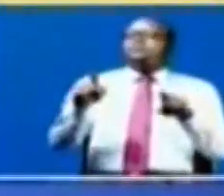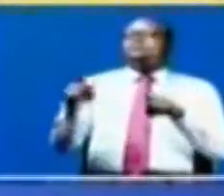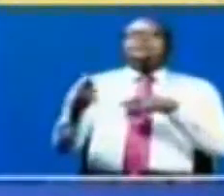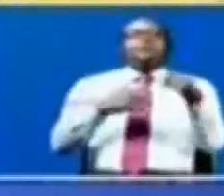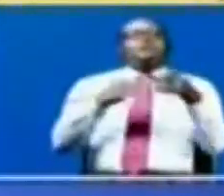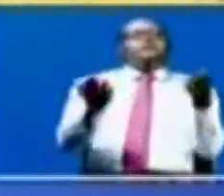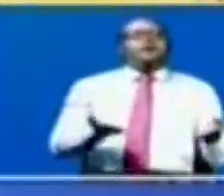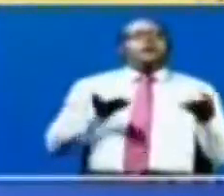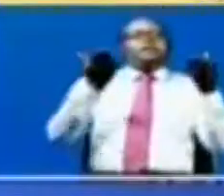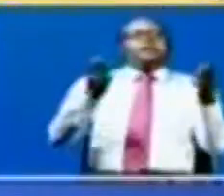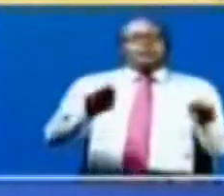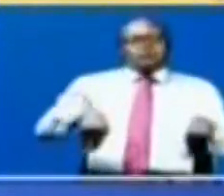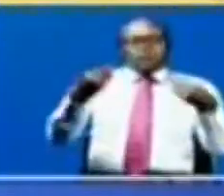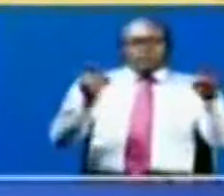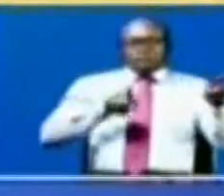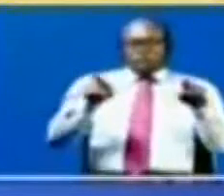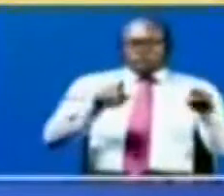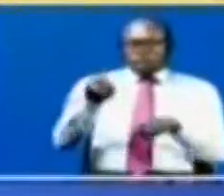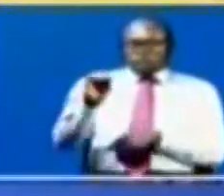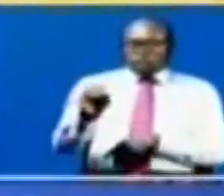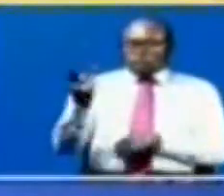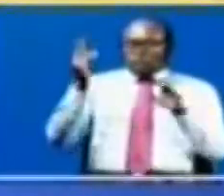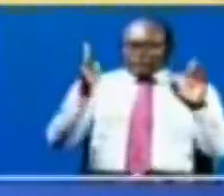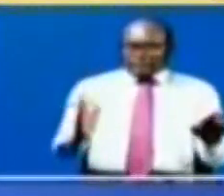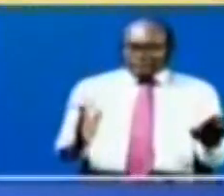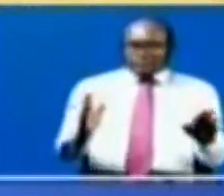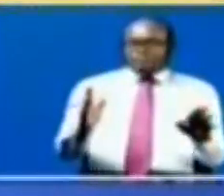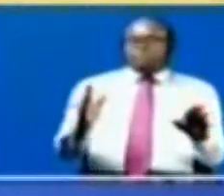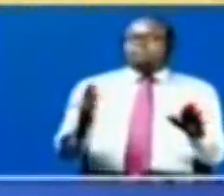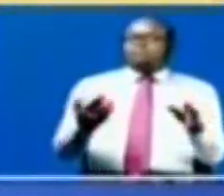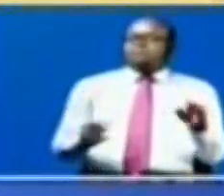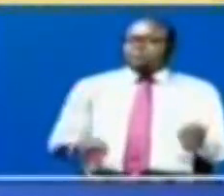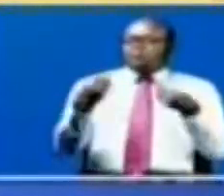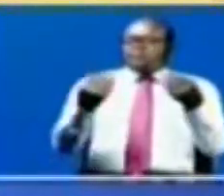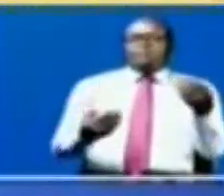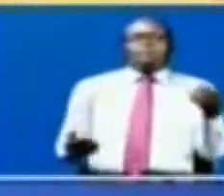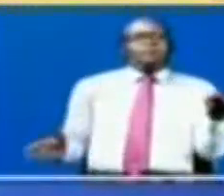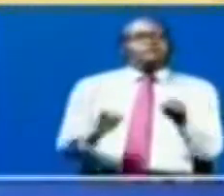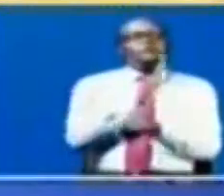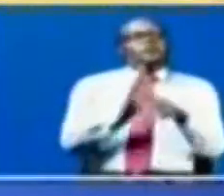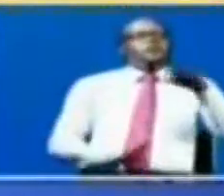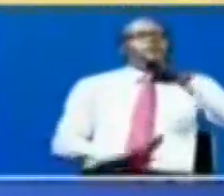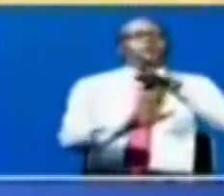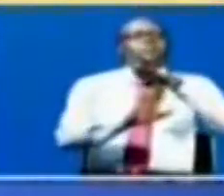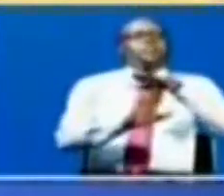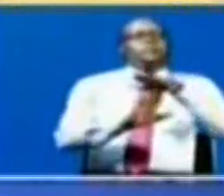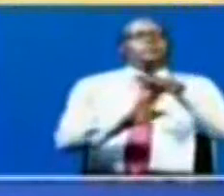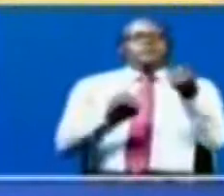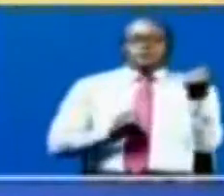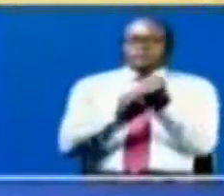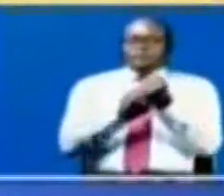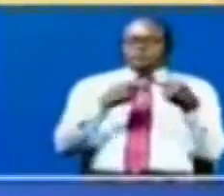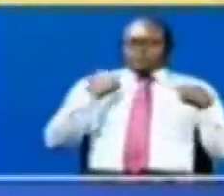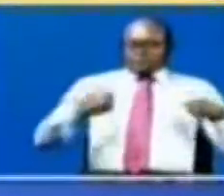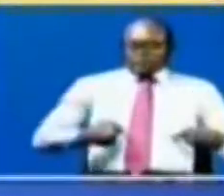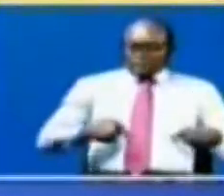peana katika tourism. So kwa hivyo kama Kenya tulipewa kipaumbele na nchi ya Uchina, I think kuna uhusiano mzuri